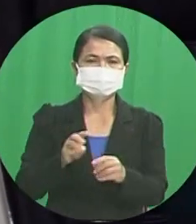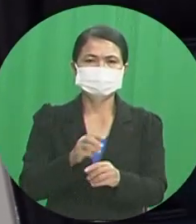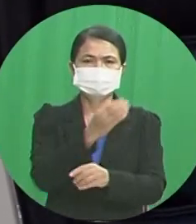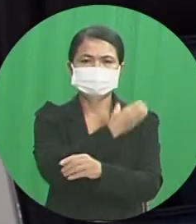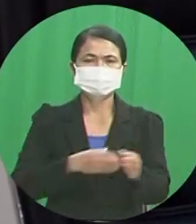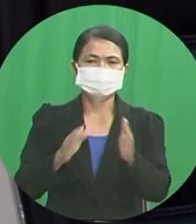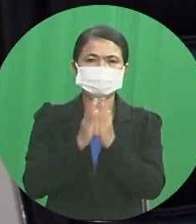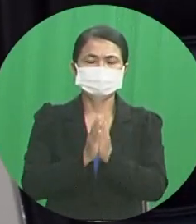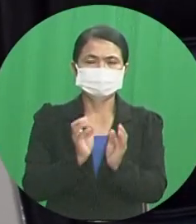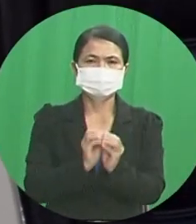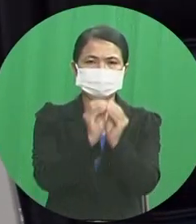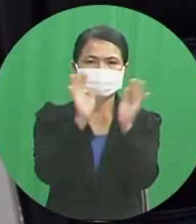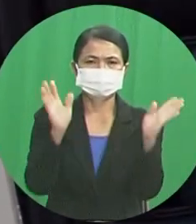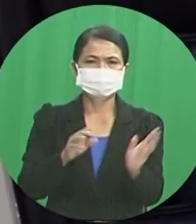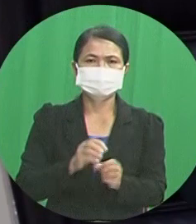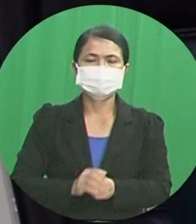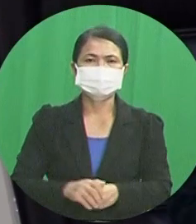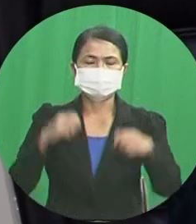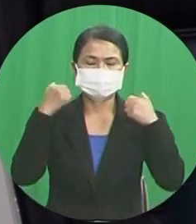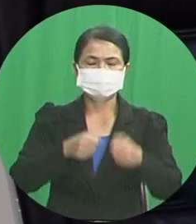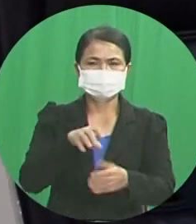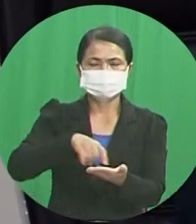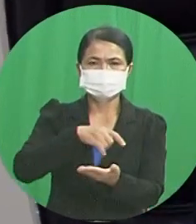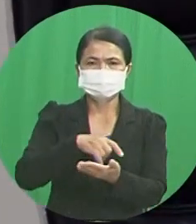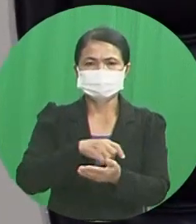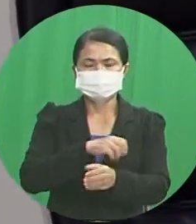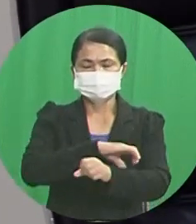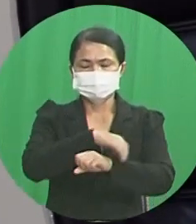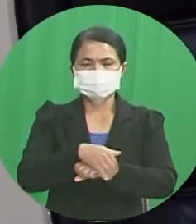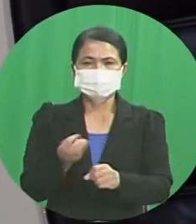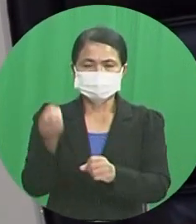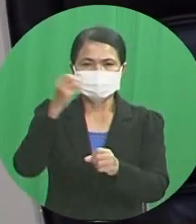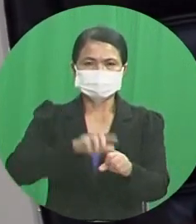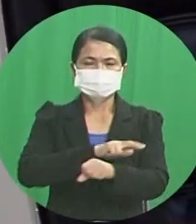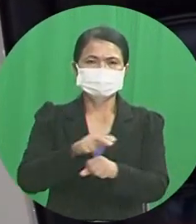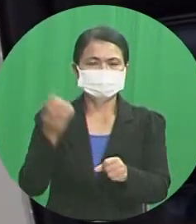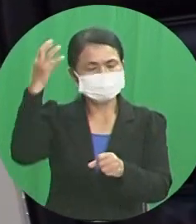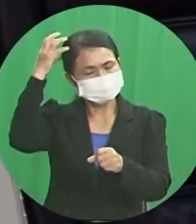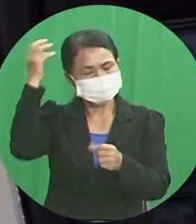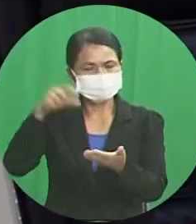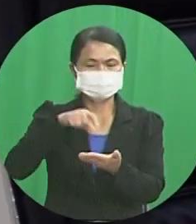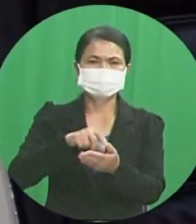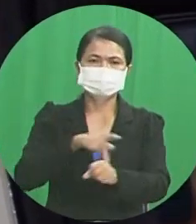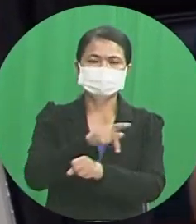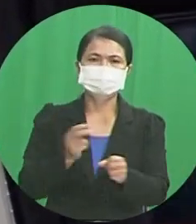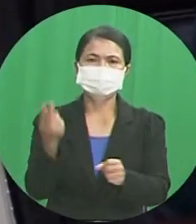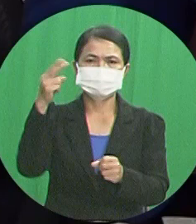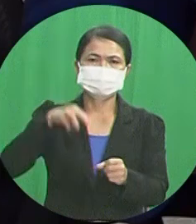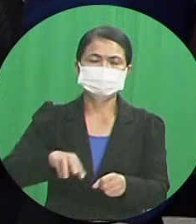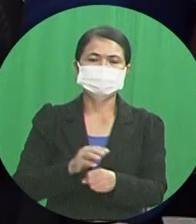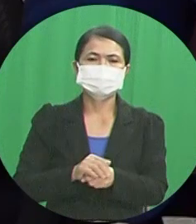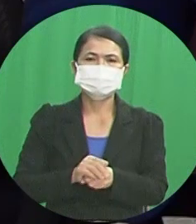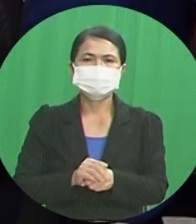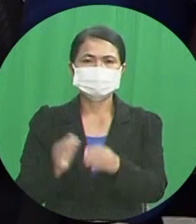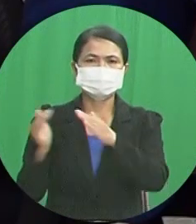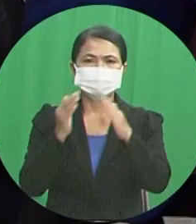ហារស្ទឹងត្រែងរតនគិរីមណ្ឌលគិរីក្រចេះត្បូងឃ្មុំកំពង់ចាមកណ្ដាលខេត្តកំពង់ស្ពឺនិង